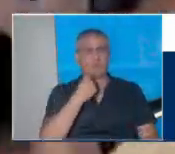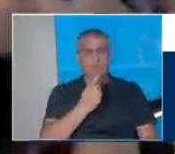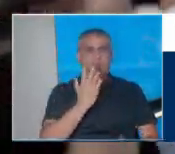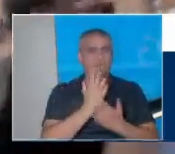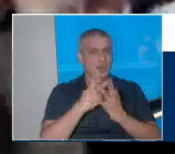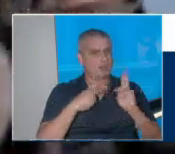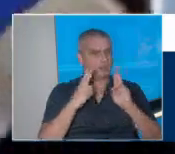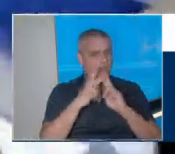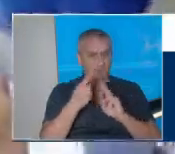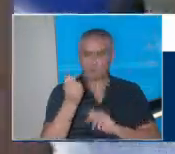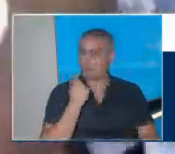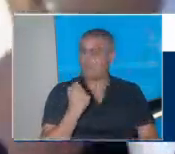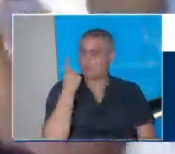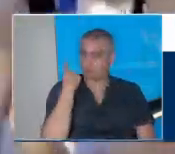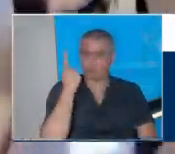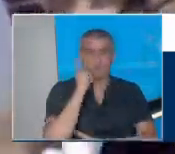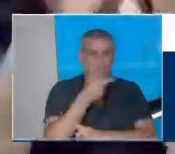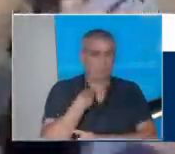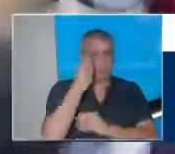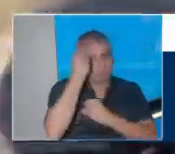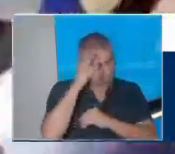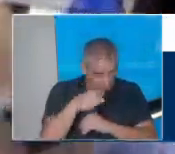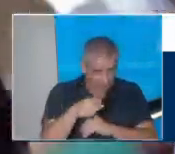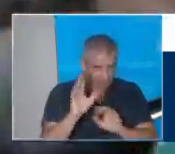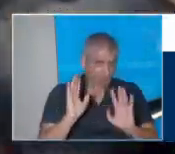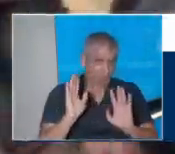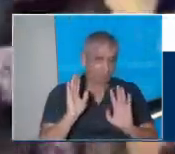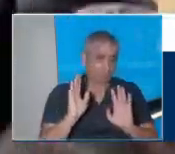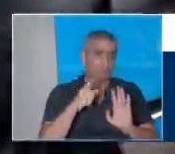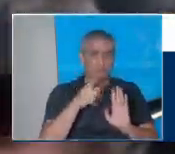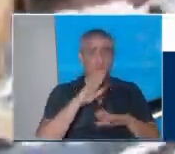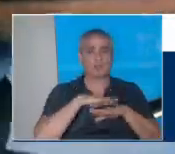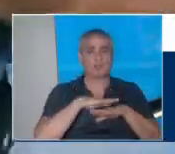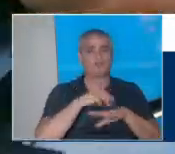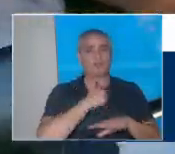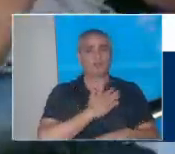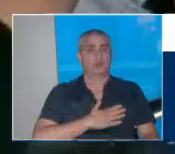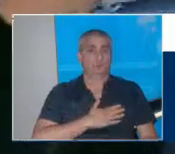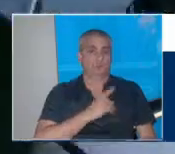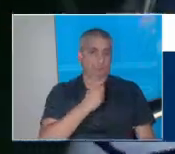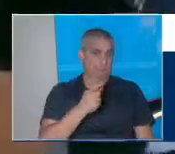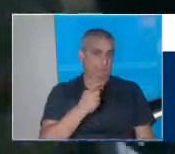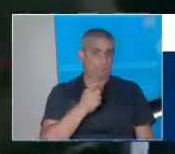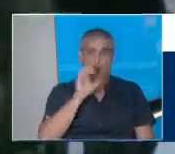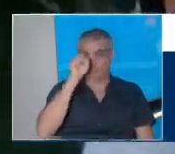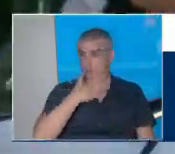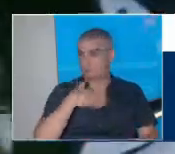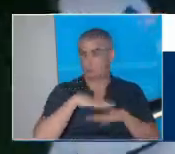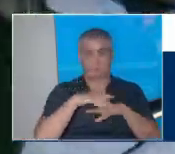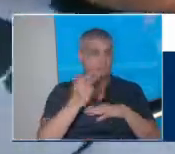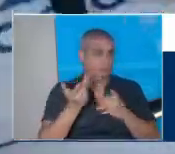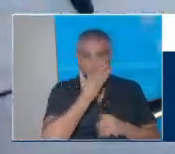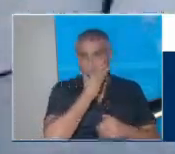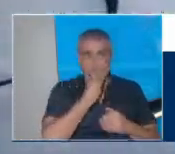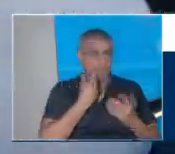איתו שבוע שעבר במלון, והודעתי לו שזה התפקיד שאני רוצה. אגב, זה שבן גביר רוצה את התפקיד הזה, זה